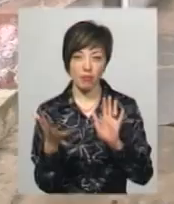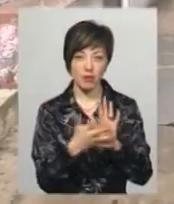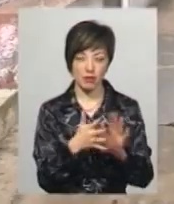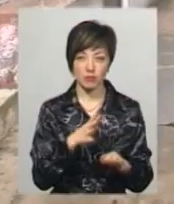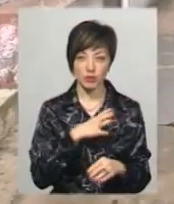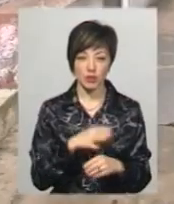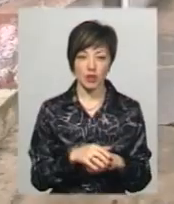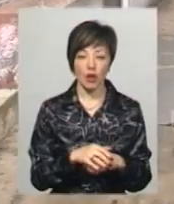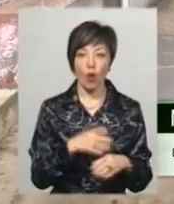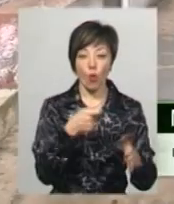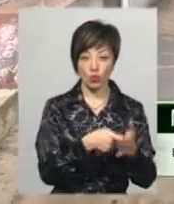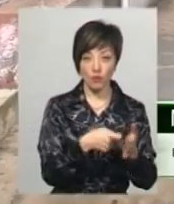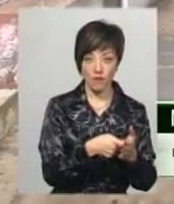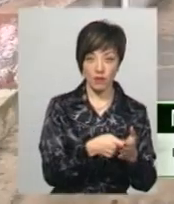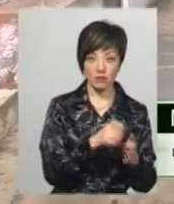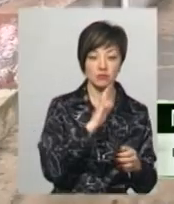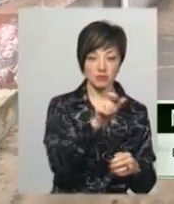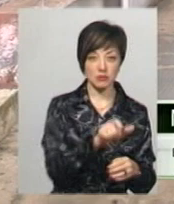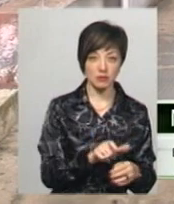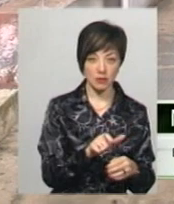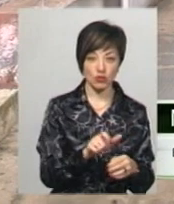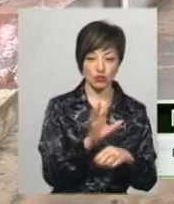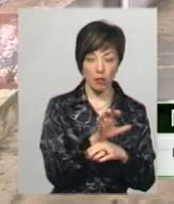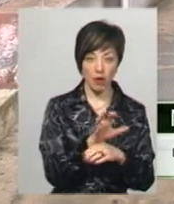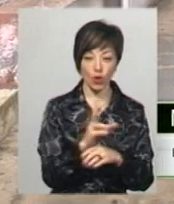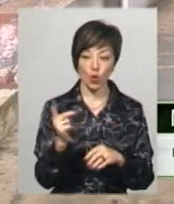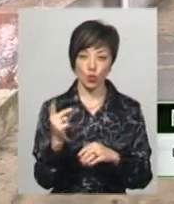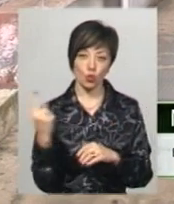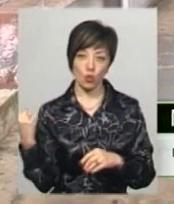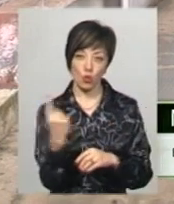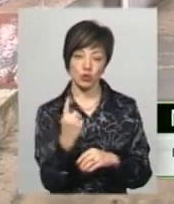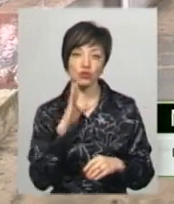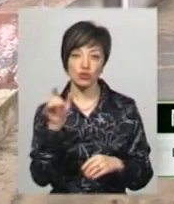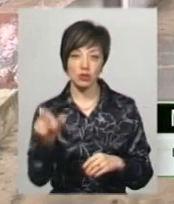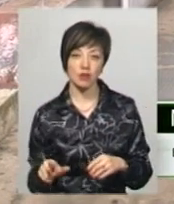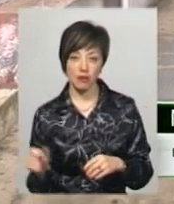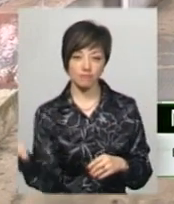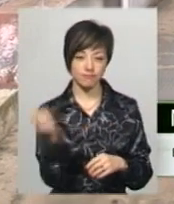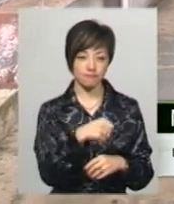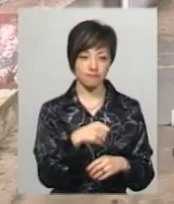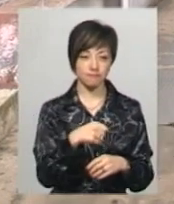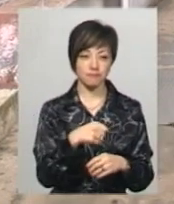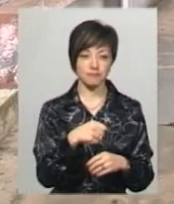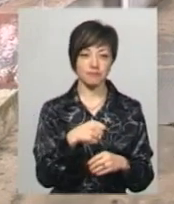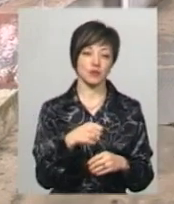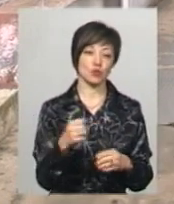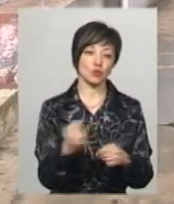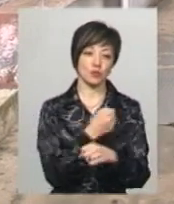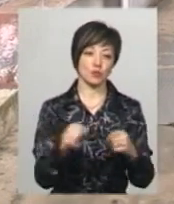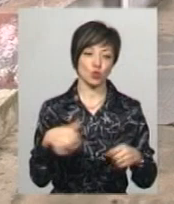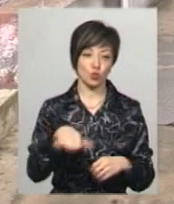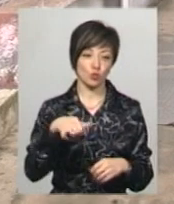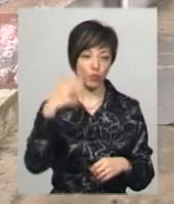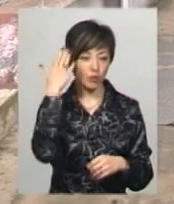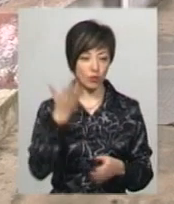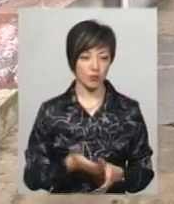нападали. Жінку, яка годувала безпритульну собаку, прохожа жінка лупила сумкою по